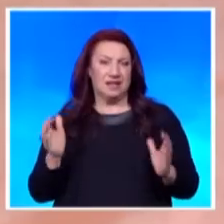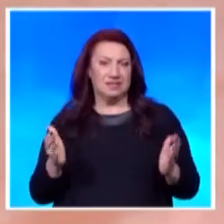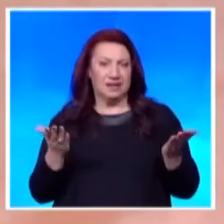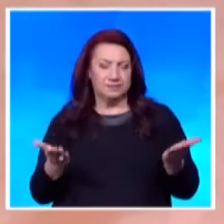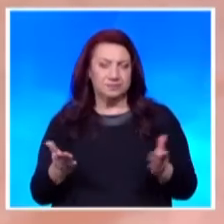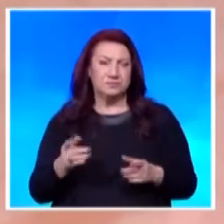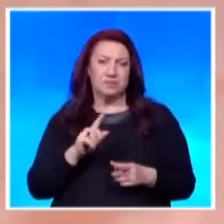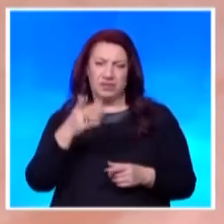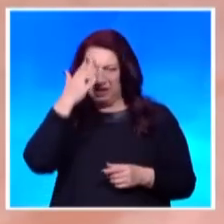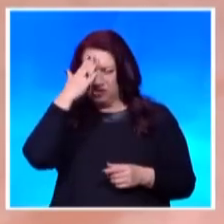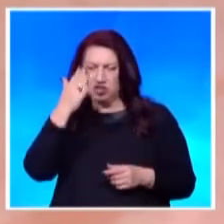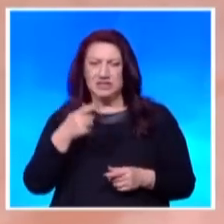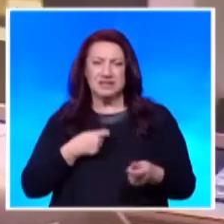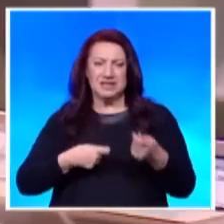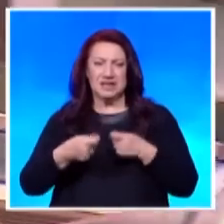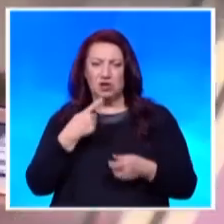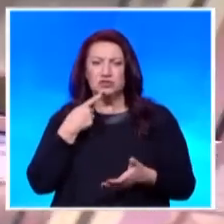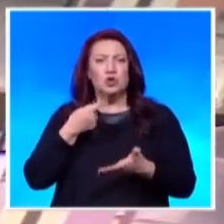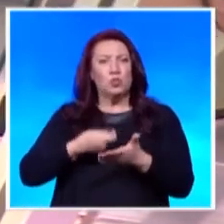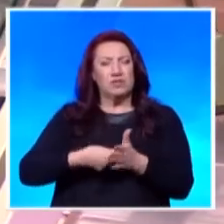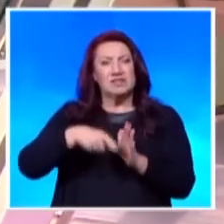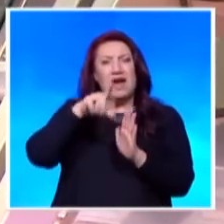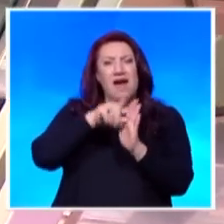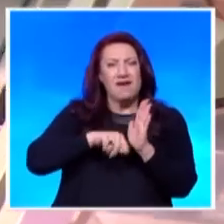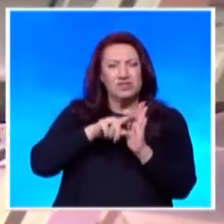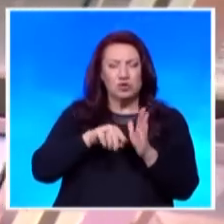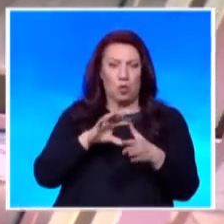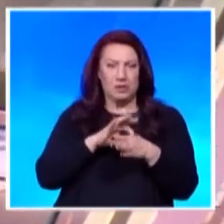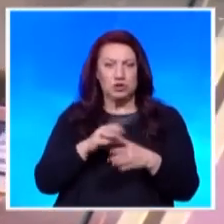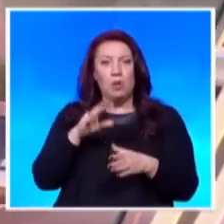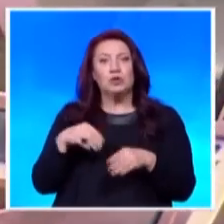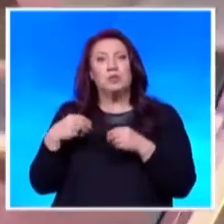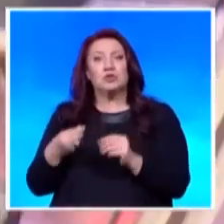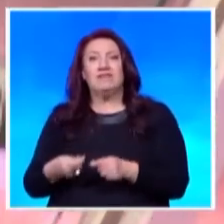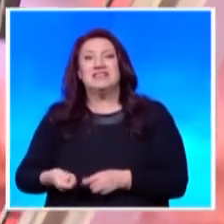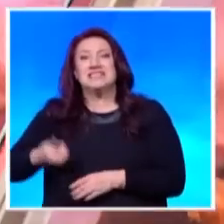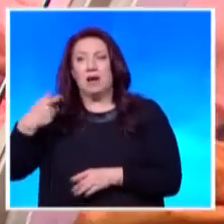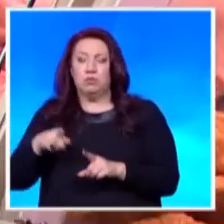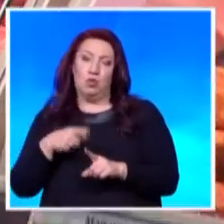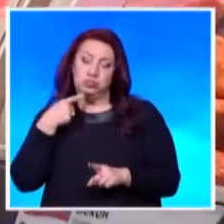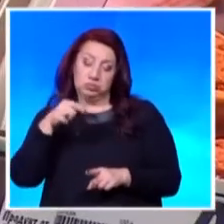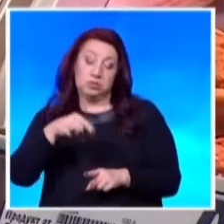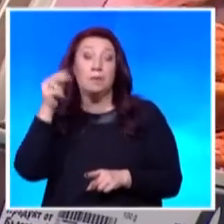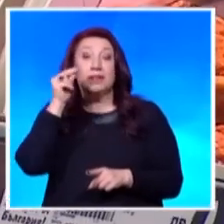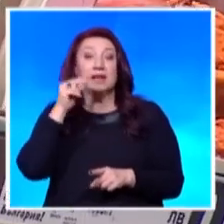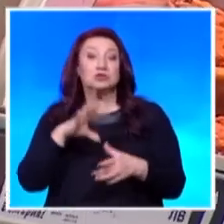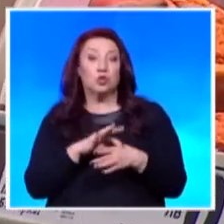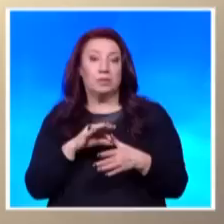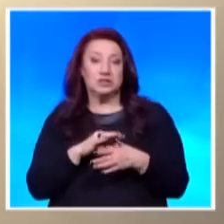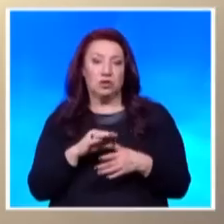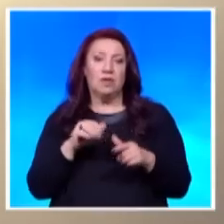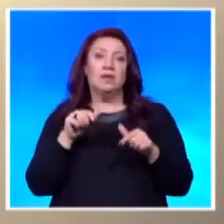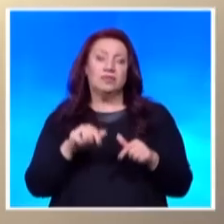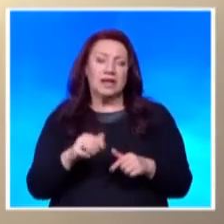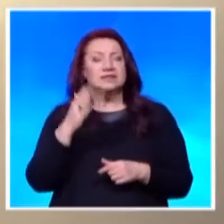нелоялни търговци изкупуват евтиното вносно месо и го продават за родно. Днес на среща в Министерството на земеделието получиха обещания за